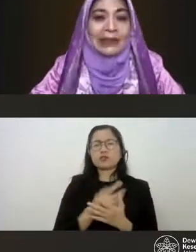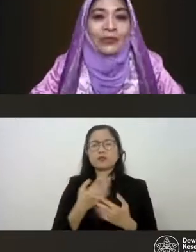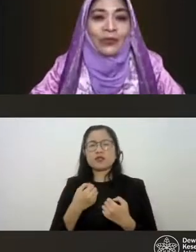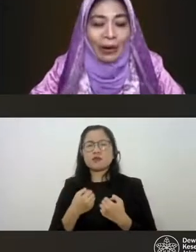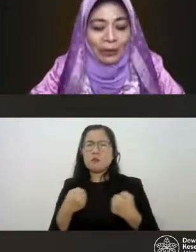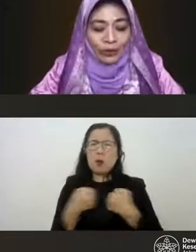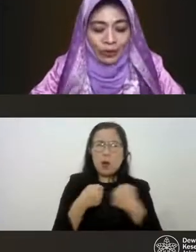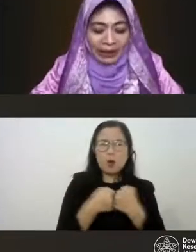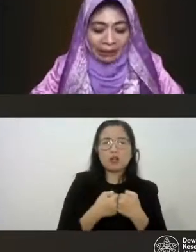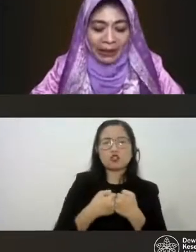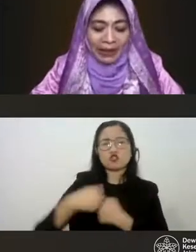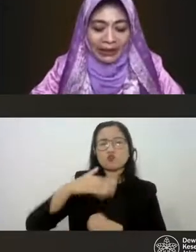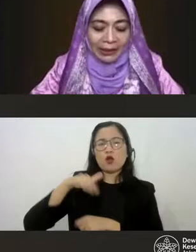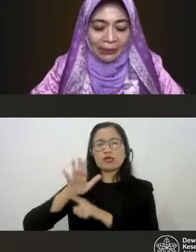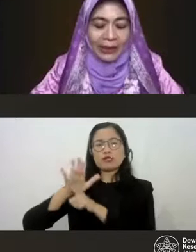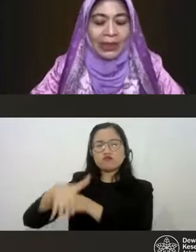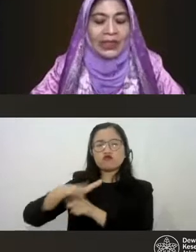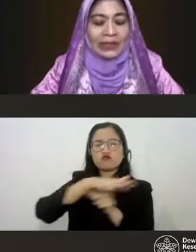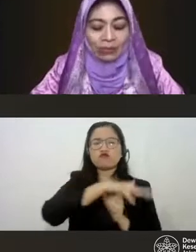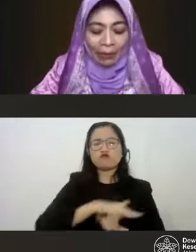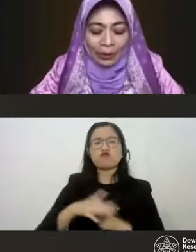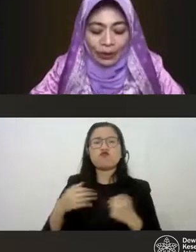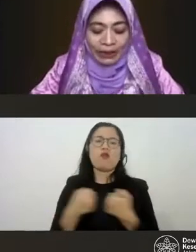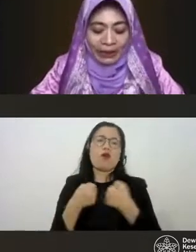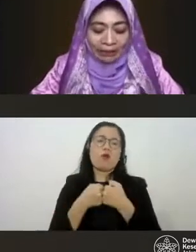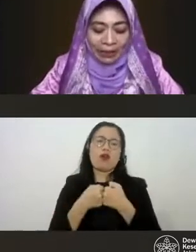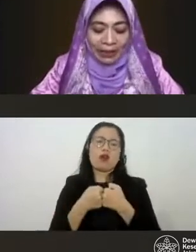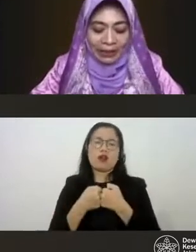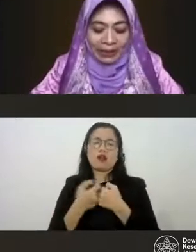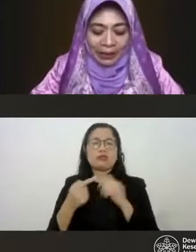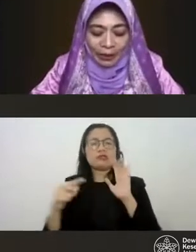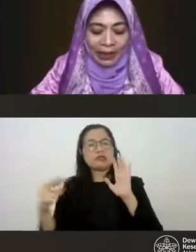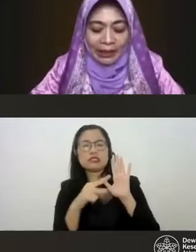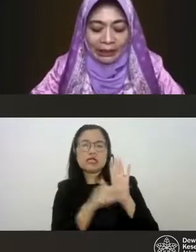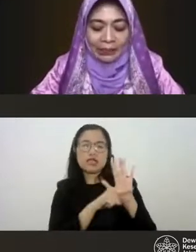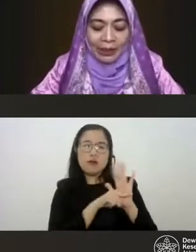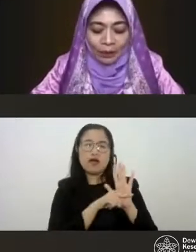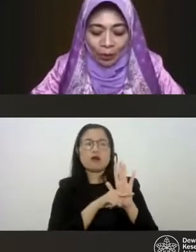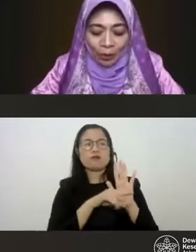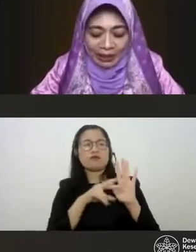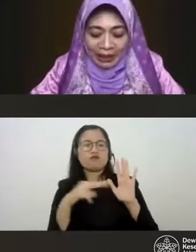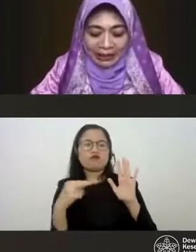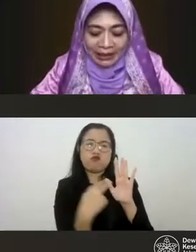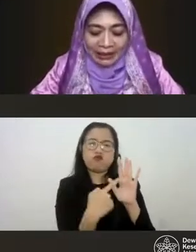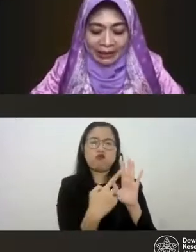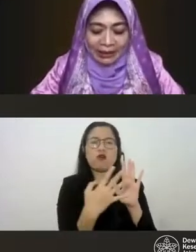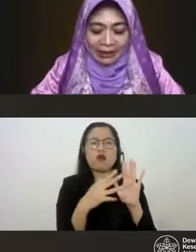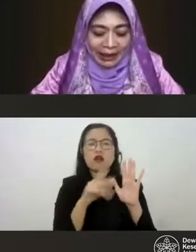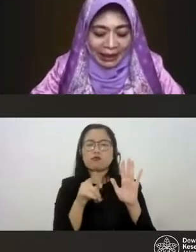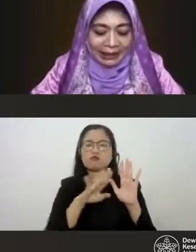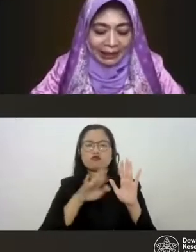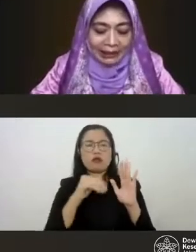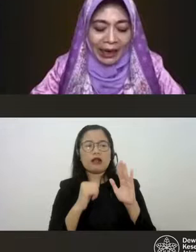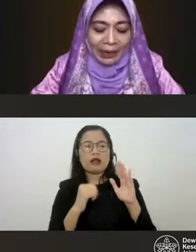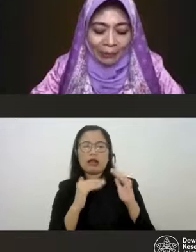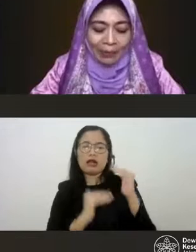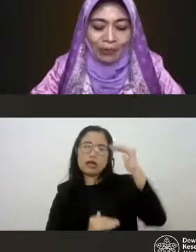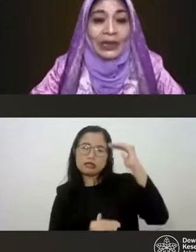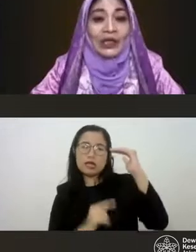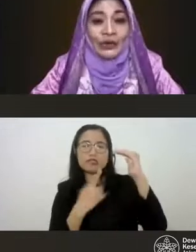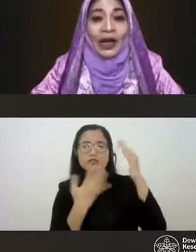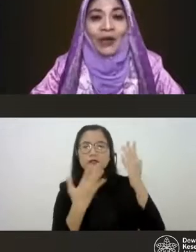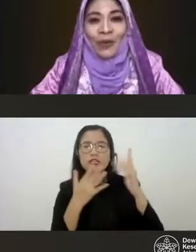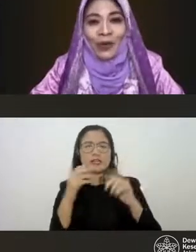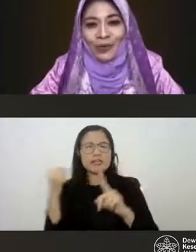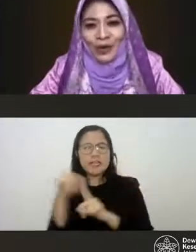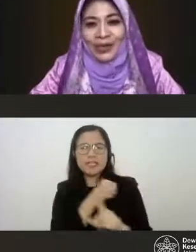mengurangi semua bentuk diskriminasi, semua bentuk stigma, stereotip, subordinasi, kekerasan terhadap perempuan